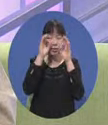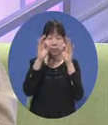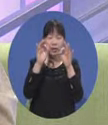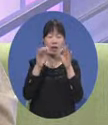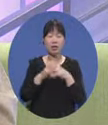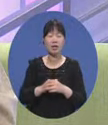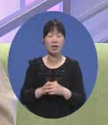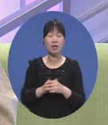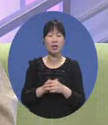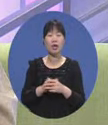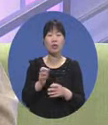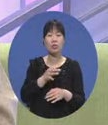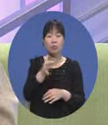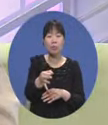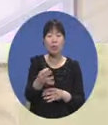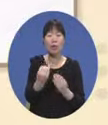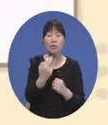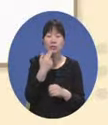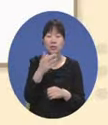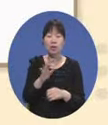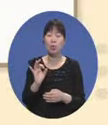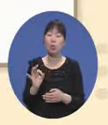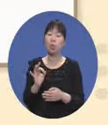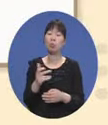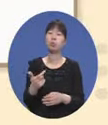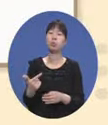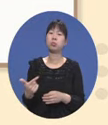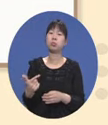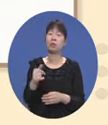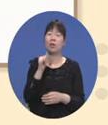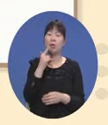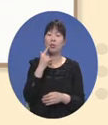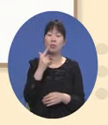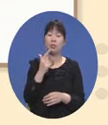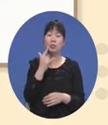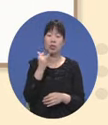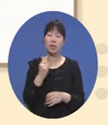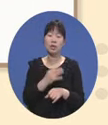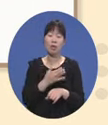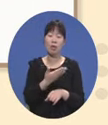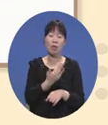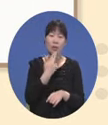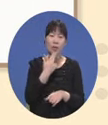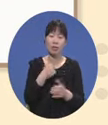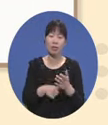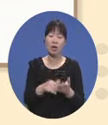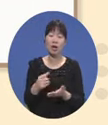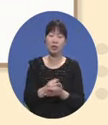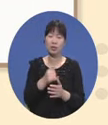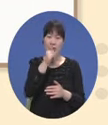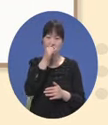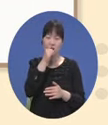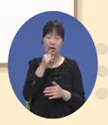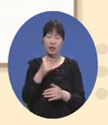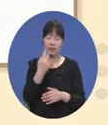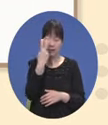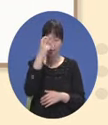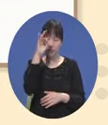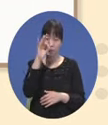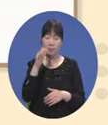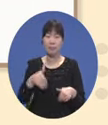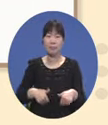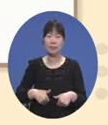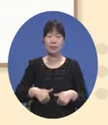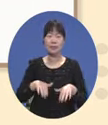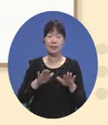게요. 용돈을 많이 안 줬는데 돈을 많이 가지고 있다든가 부모가 사주지 그렇겠네요. 않은 물건을 가지고 있다든가 할 때는 반드시 체크를 해보셔야